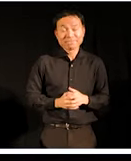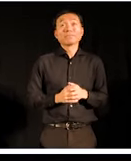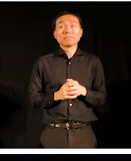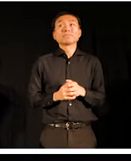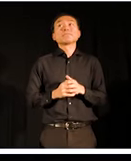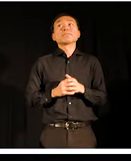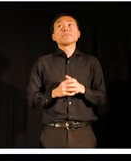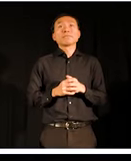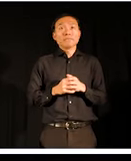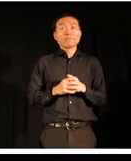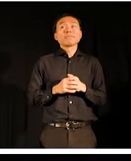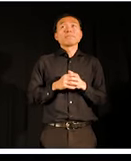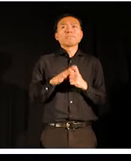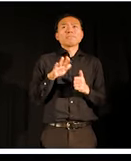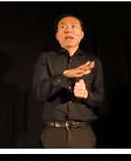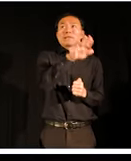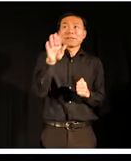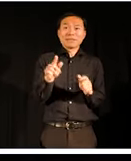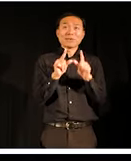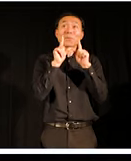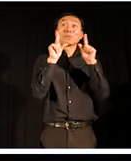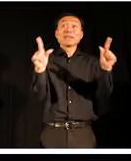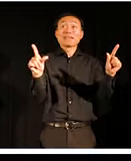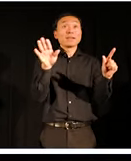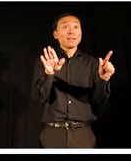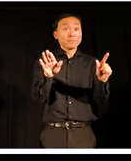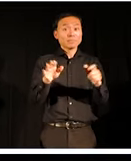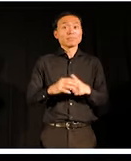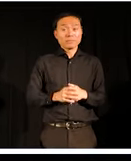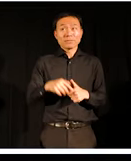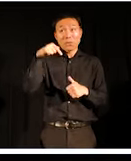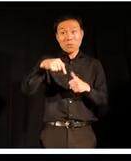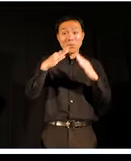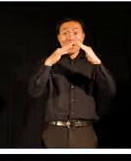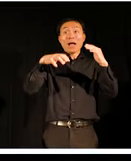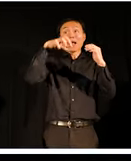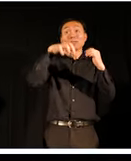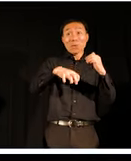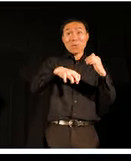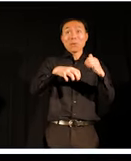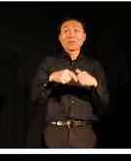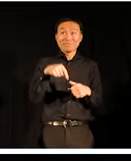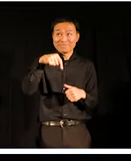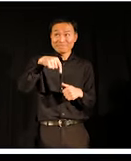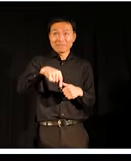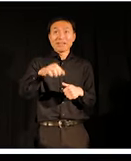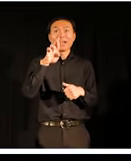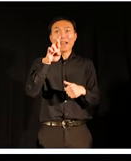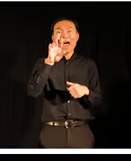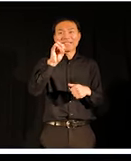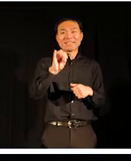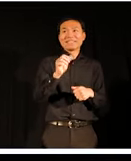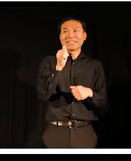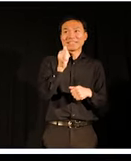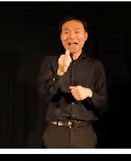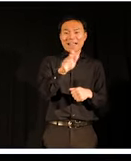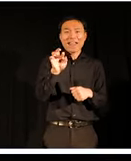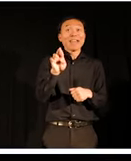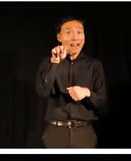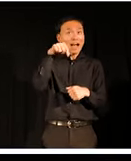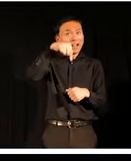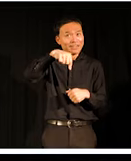そしてですねここで皆さんにちょっとお知らせもございますえこちらの会場となりました商業施設ラチッタデラではえ